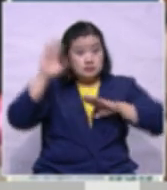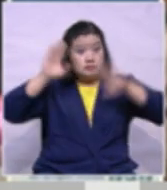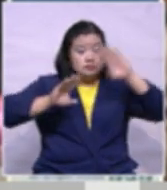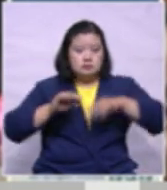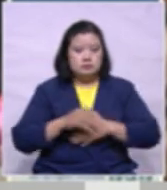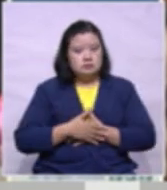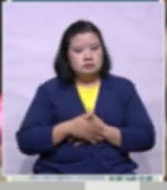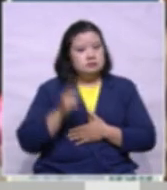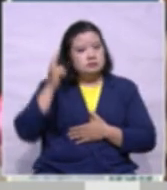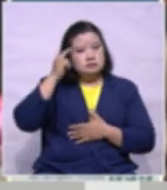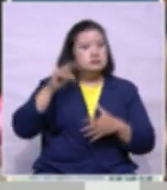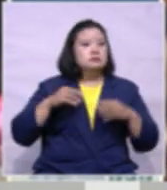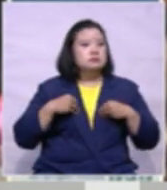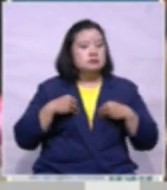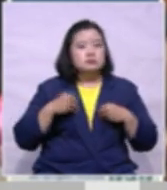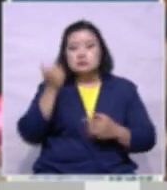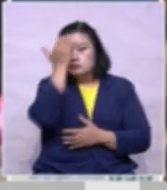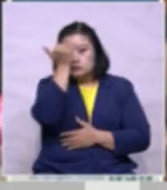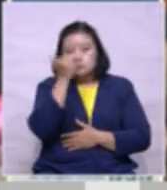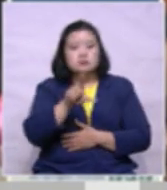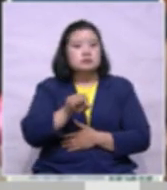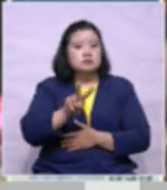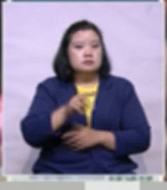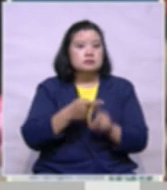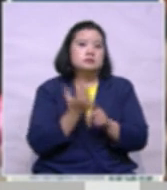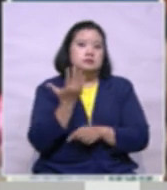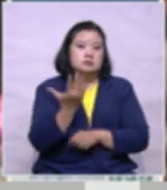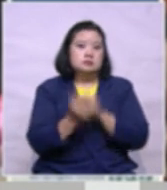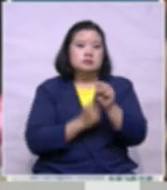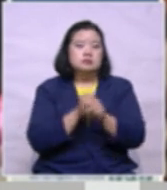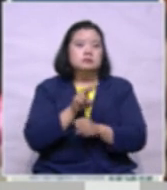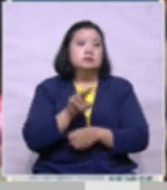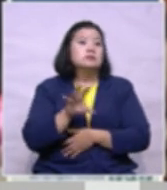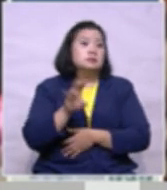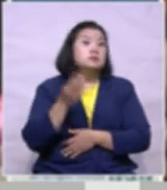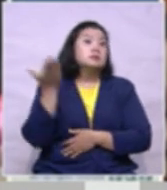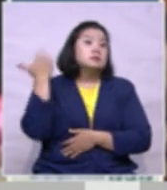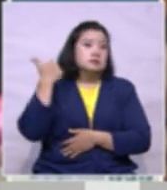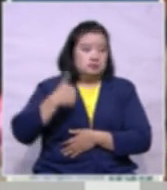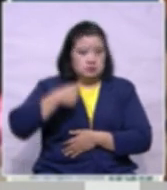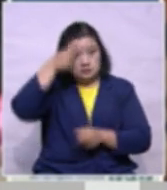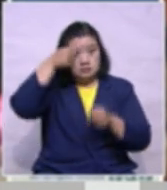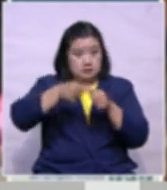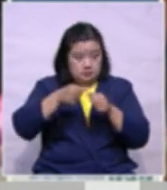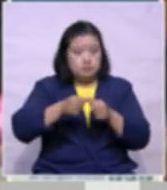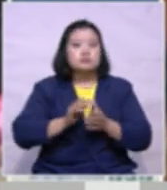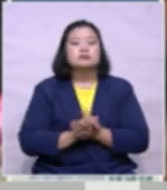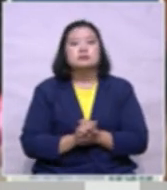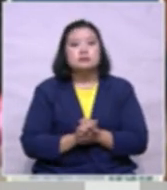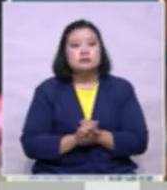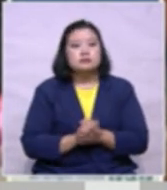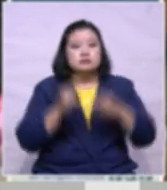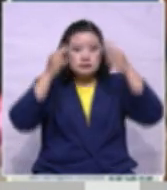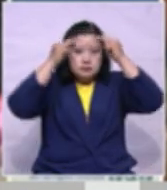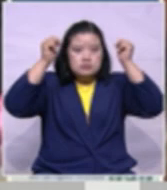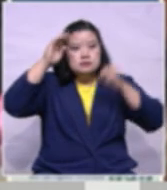ปไตยได้โดยเฉพาะในวันที่22พฤษภาคมปี57วันนั้นเนี่ยนี่อ้างอิงคำพูดพลเอกประยุทธ์นะ ครับ พลเอกประยุทธ์ได้บ